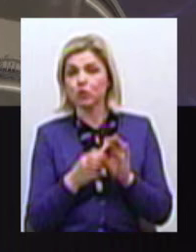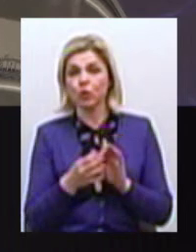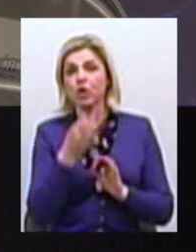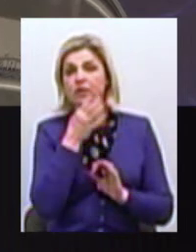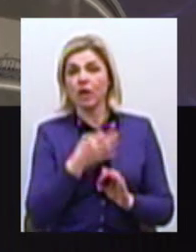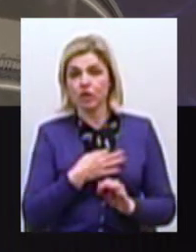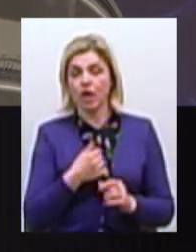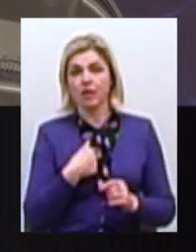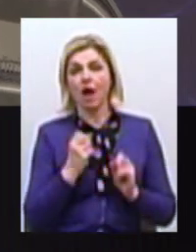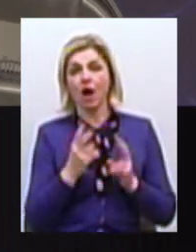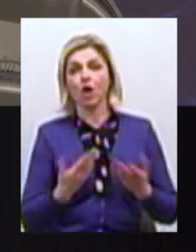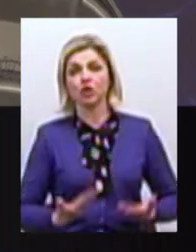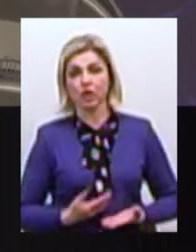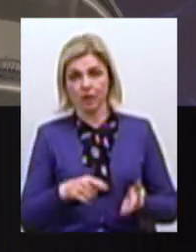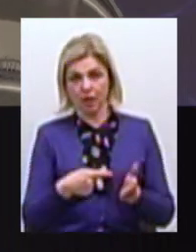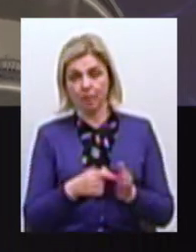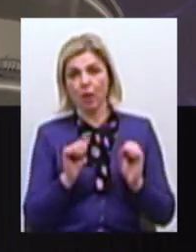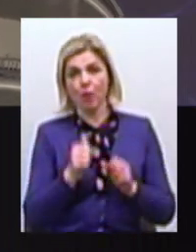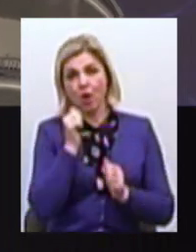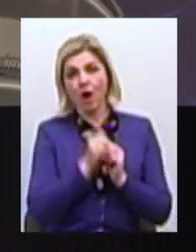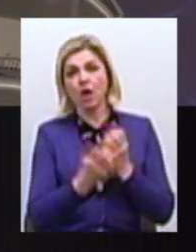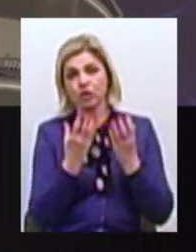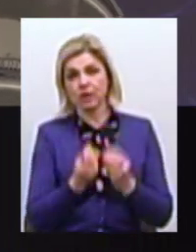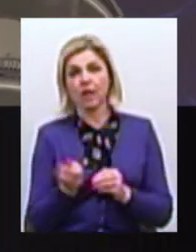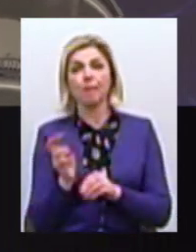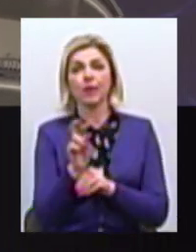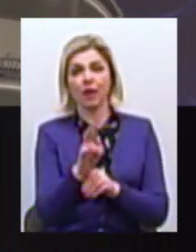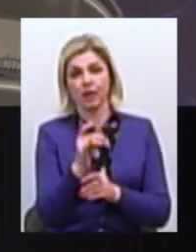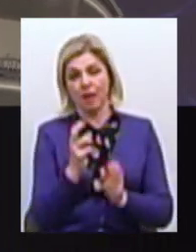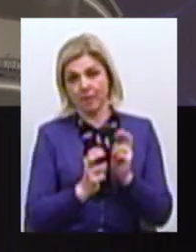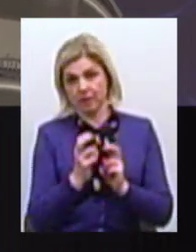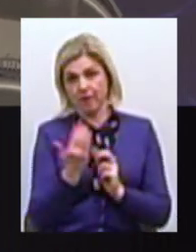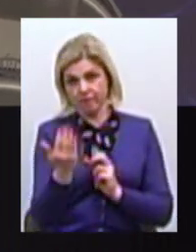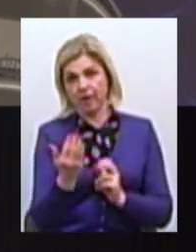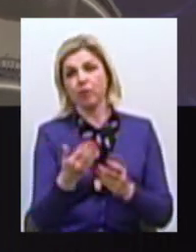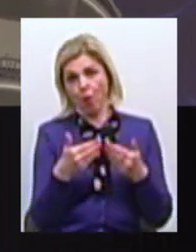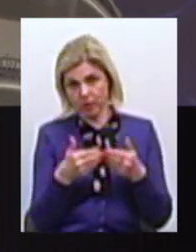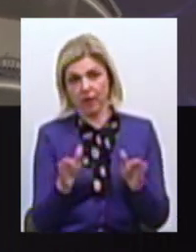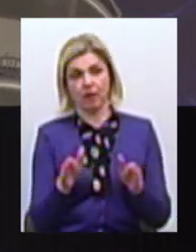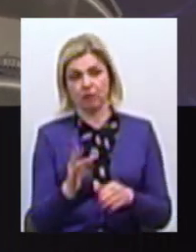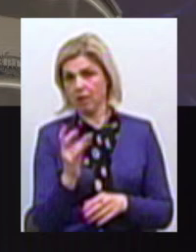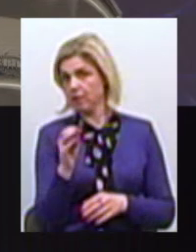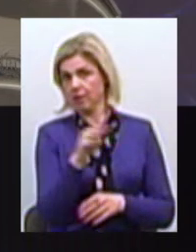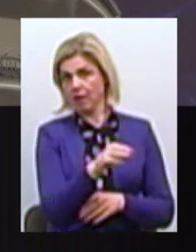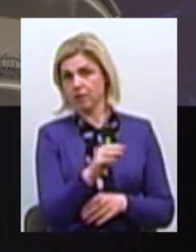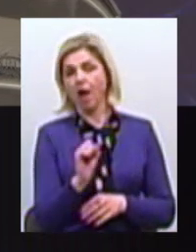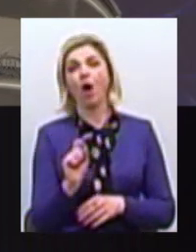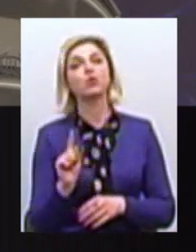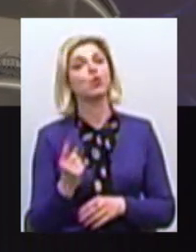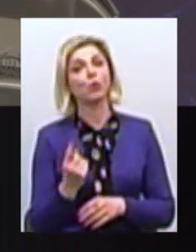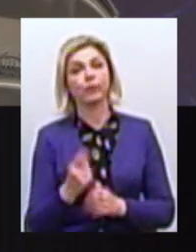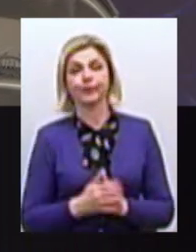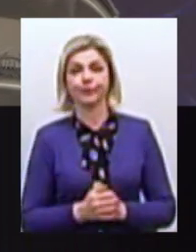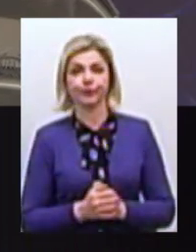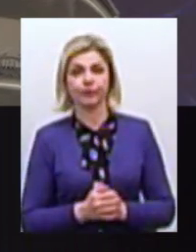як мешканець міста, можу щодня приходити на підприємство. Ви ж публічно відкриті, вірно? Ні. А чому? Тому